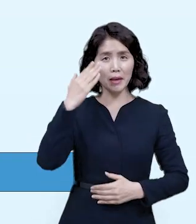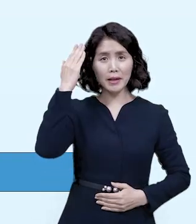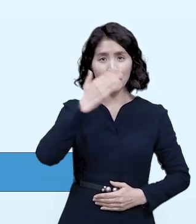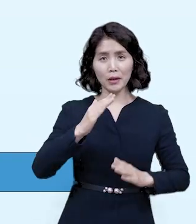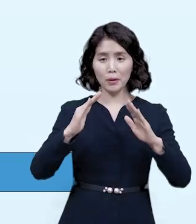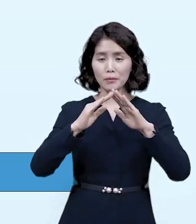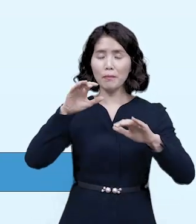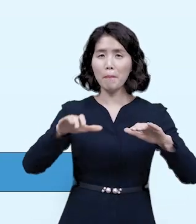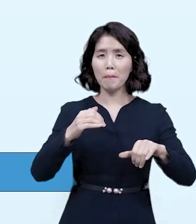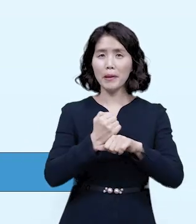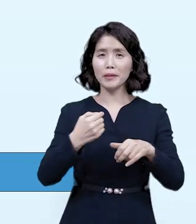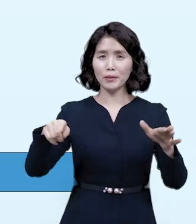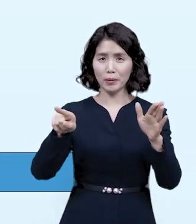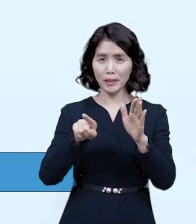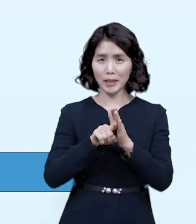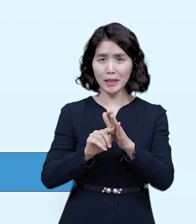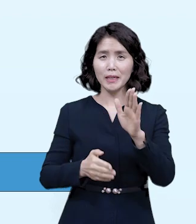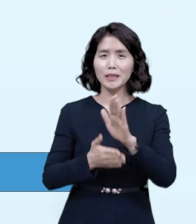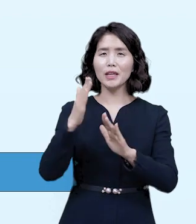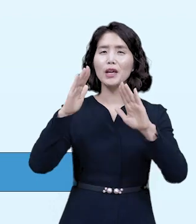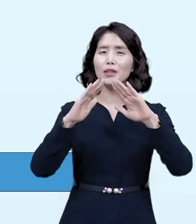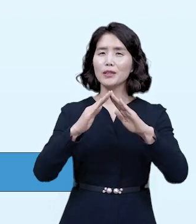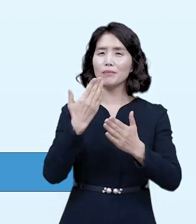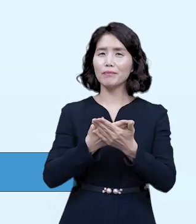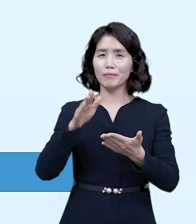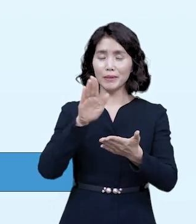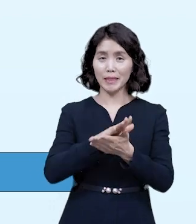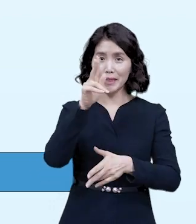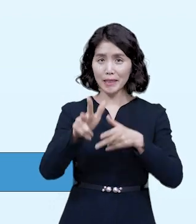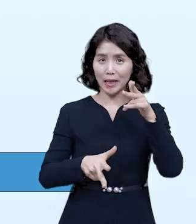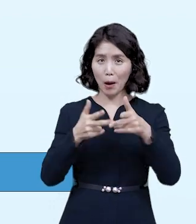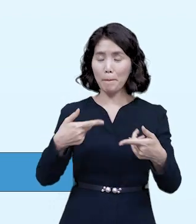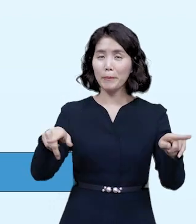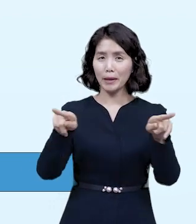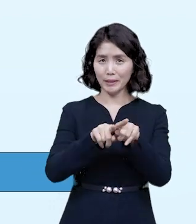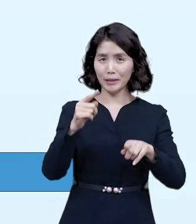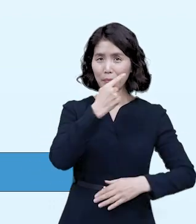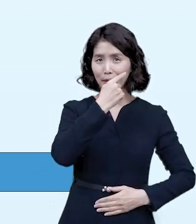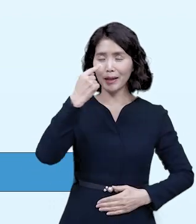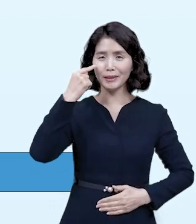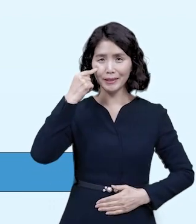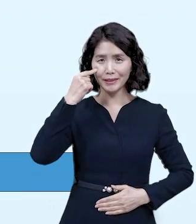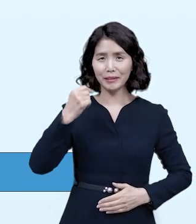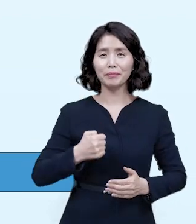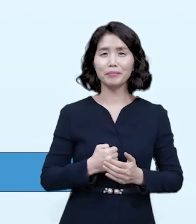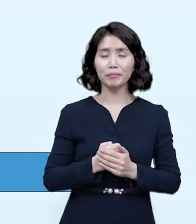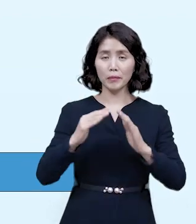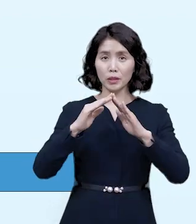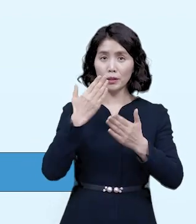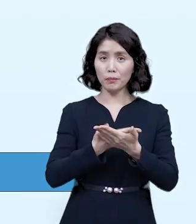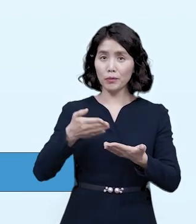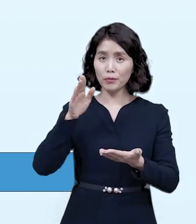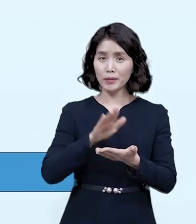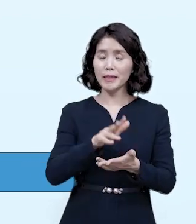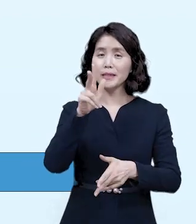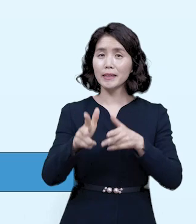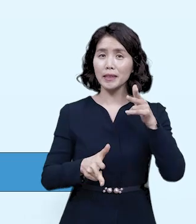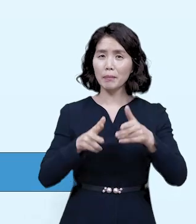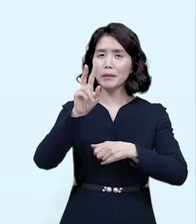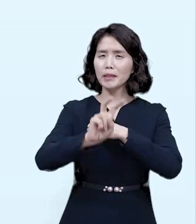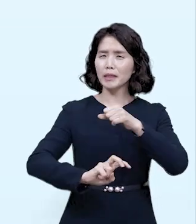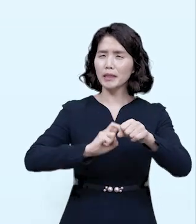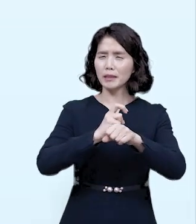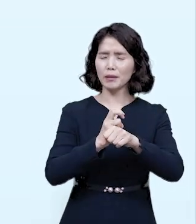바로 깨끗한 동네를 만들기 위한 고양시 집수리 지원 사업 같이 한번 체크해 볼까요? 고양시의 집수리 지원